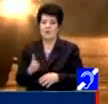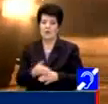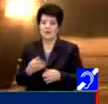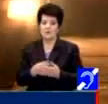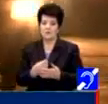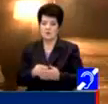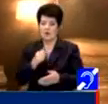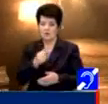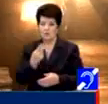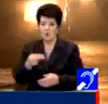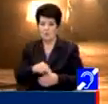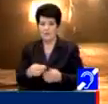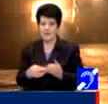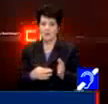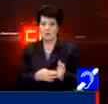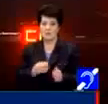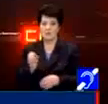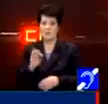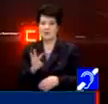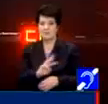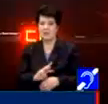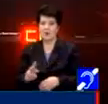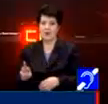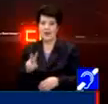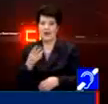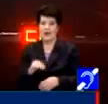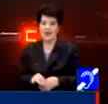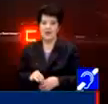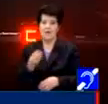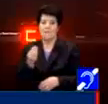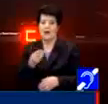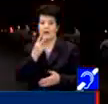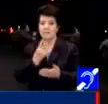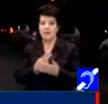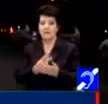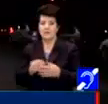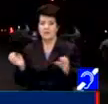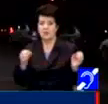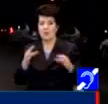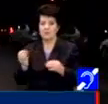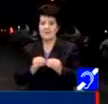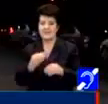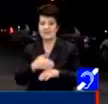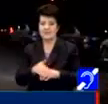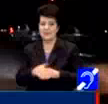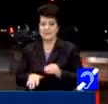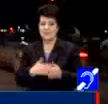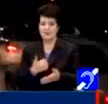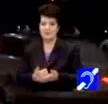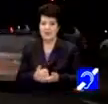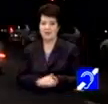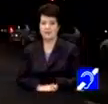buget pentru anul 2019 aproape 14 milioane de lei. Banii sunt prevăzuți pentru iluminarea 10 străzi principale.